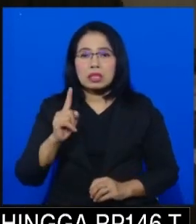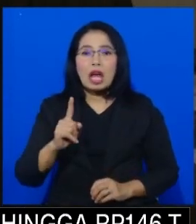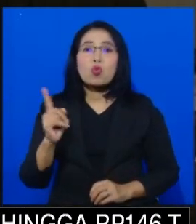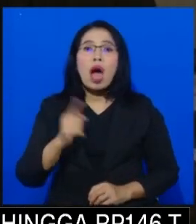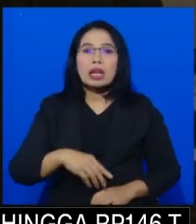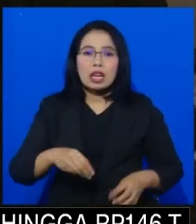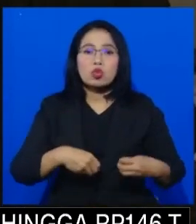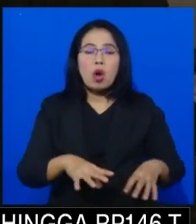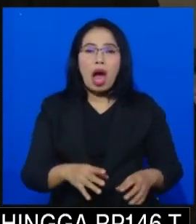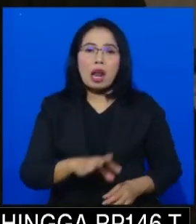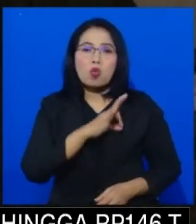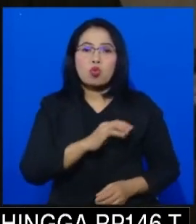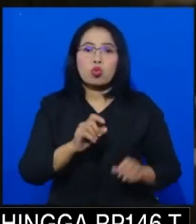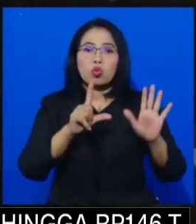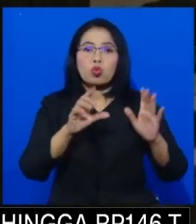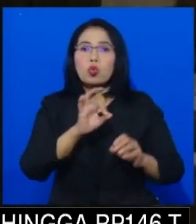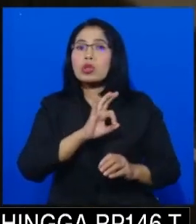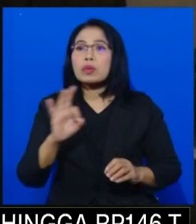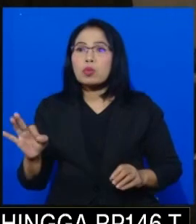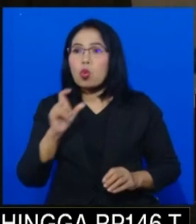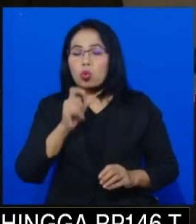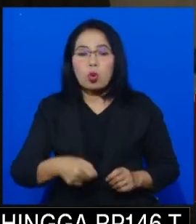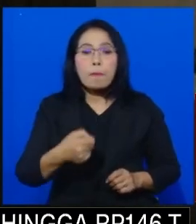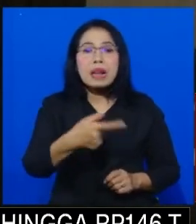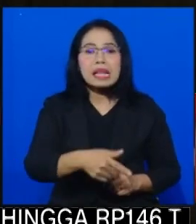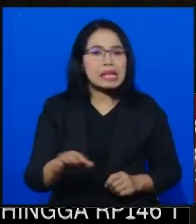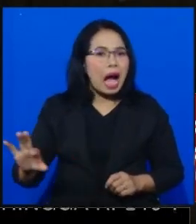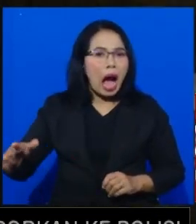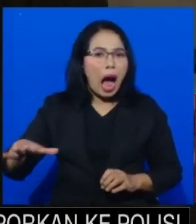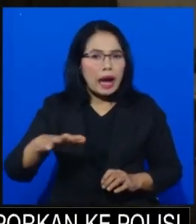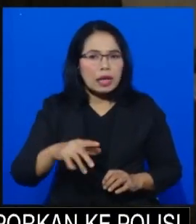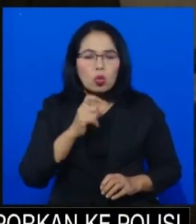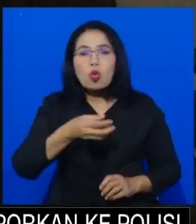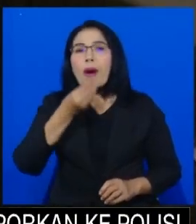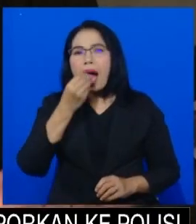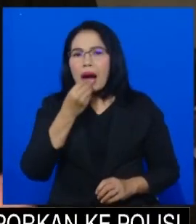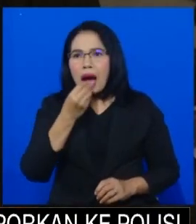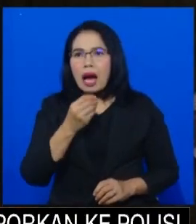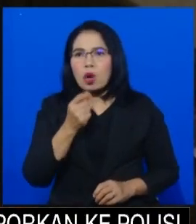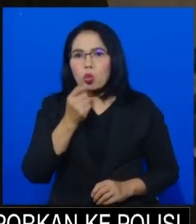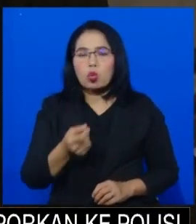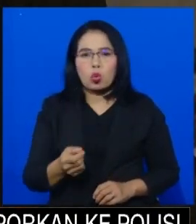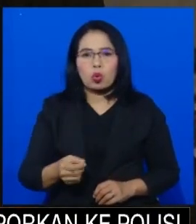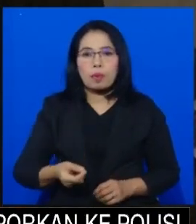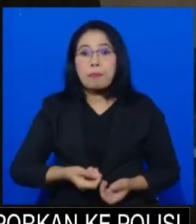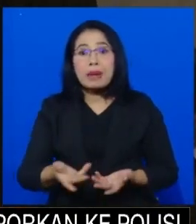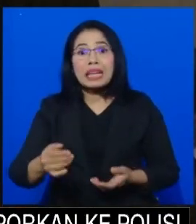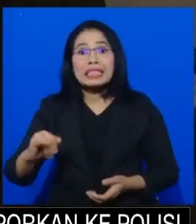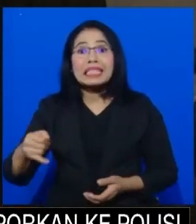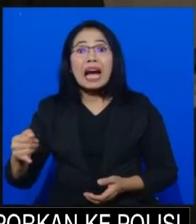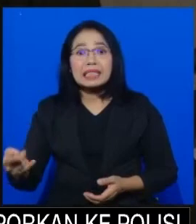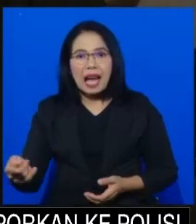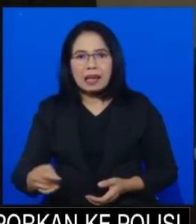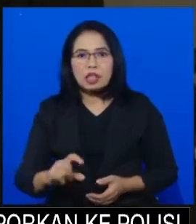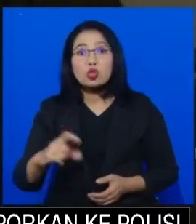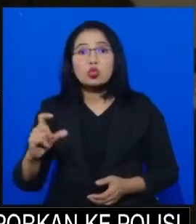untung 70.000. Buat beli air, buat makan, buat jajan susu saya. Ya habis kalau